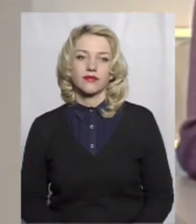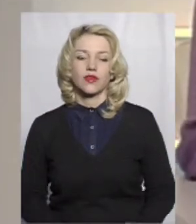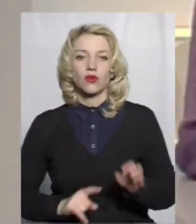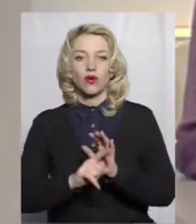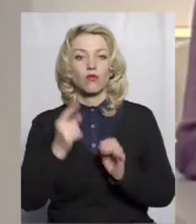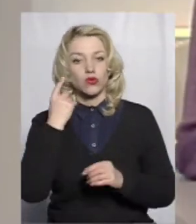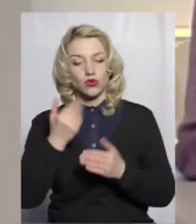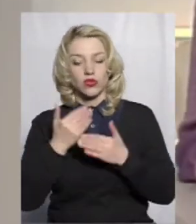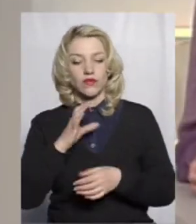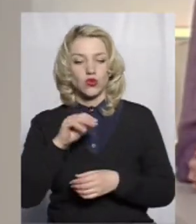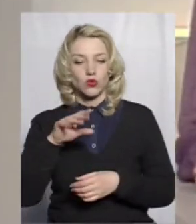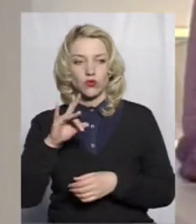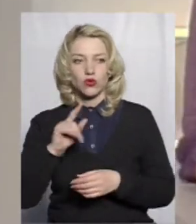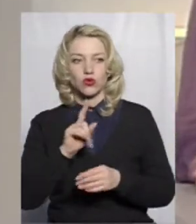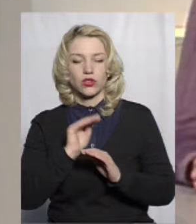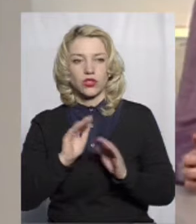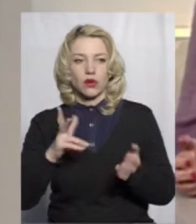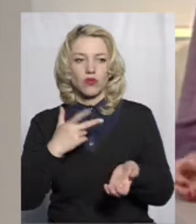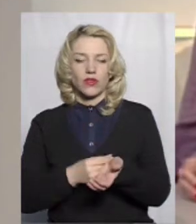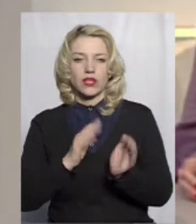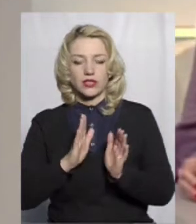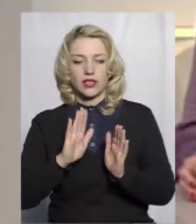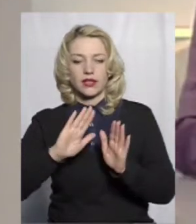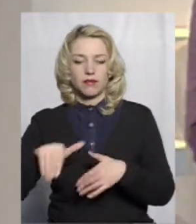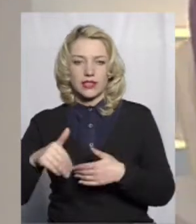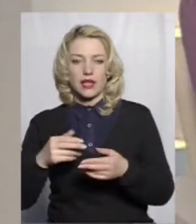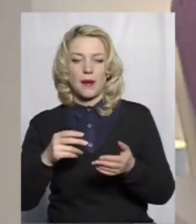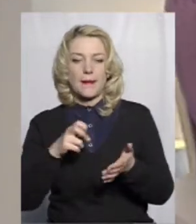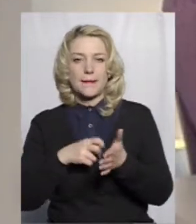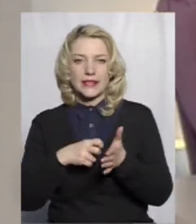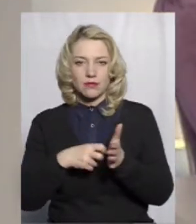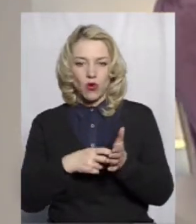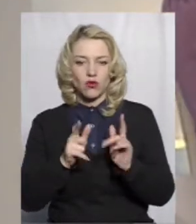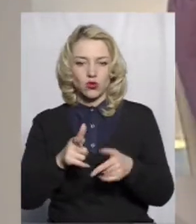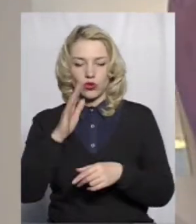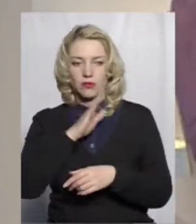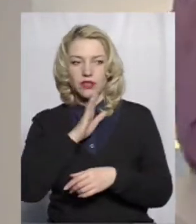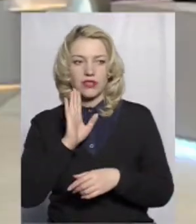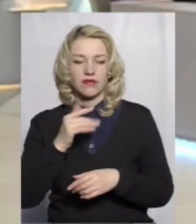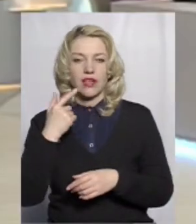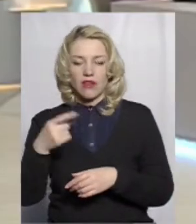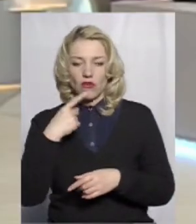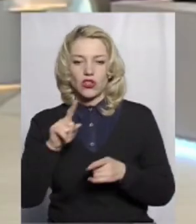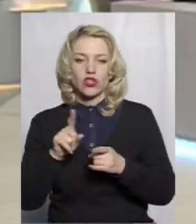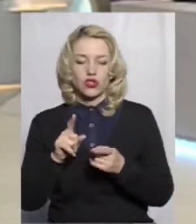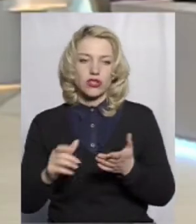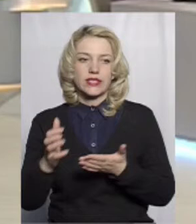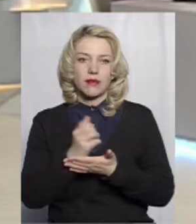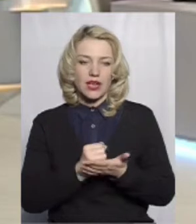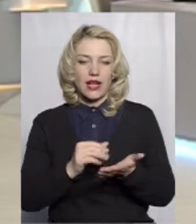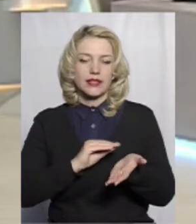Почули від пані Супрун, що дітей вакцинуватимуть тільки після письмової згоди батьків. Власне, пані Валентино, і ви казали, що збираєте ці письмові